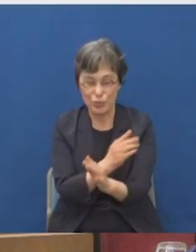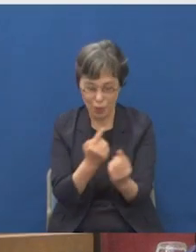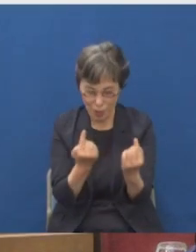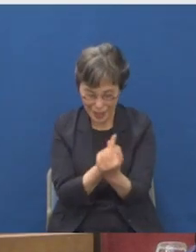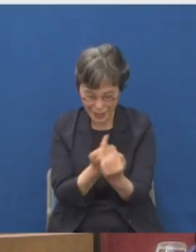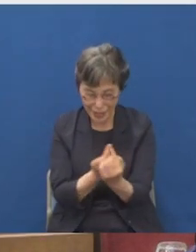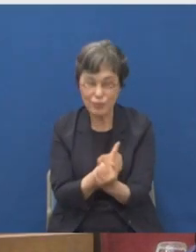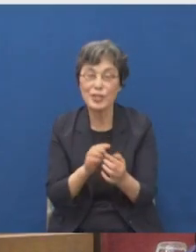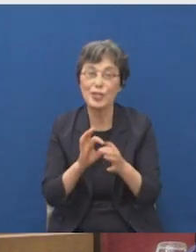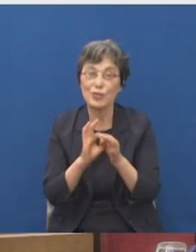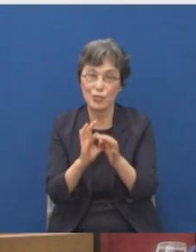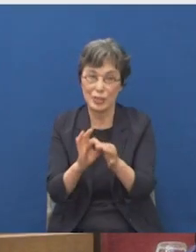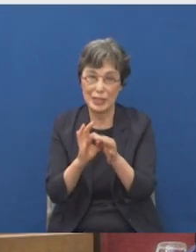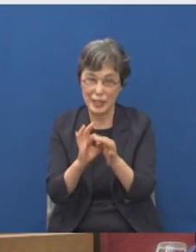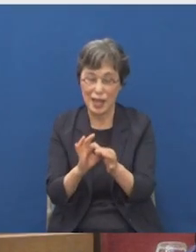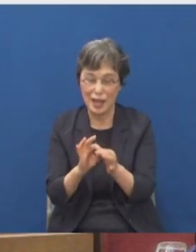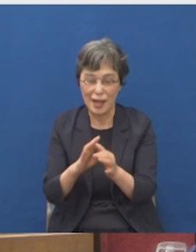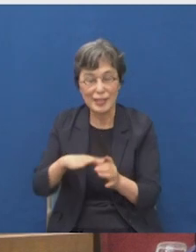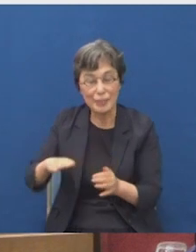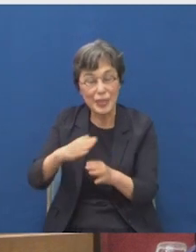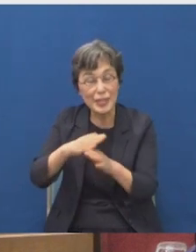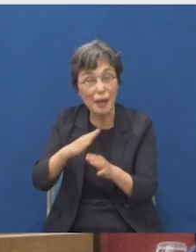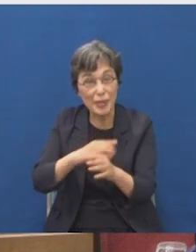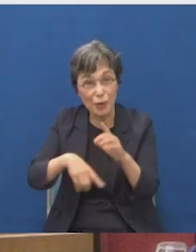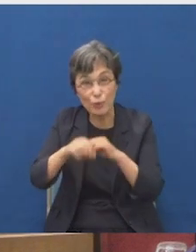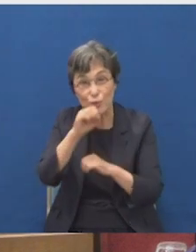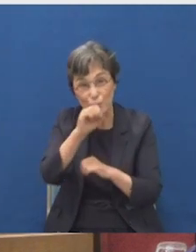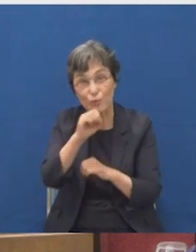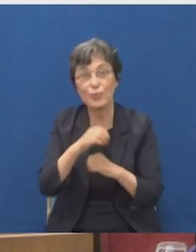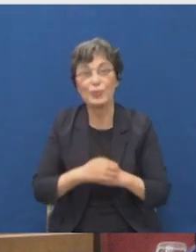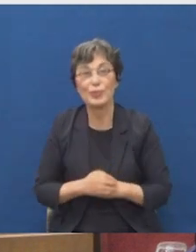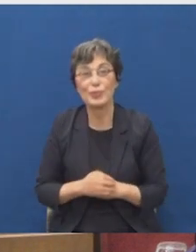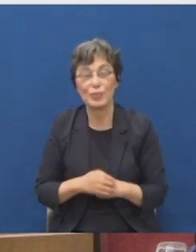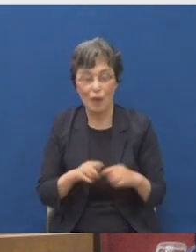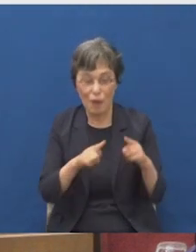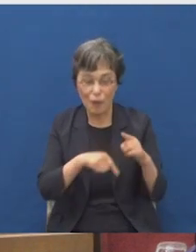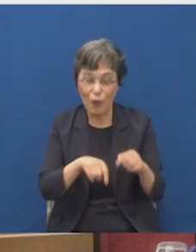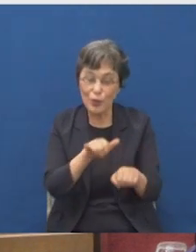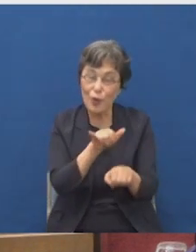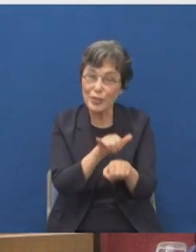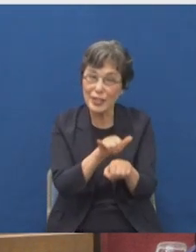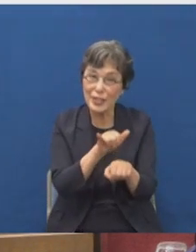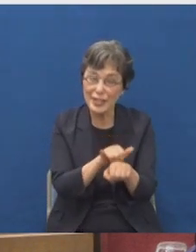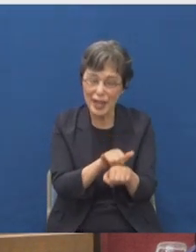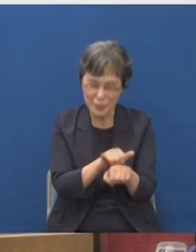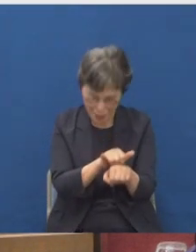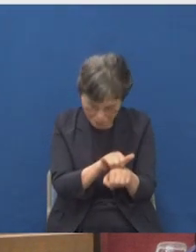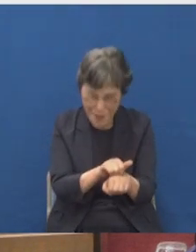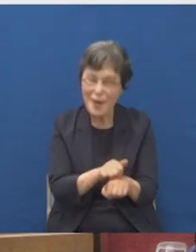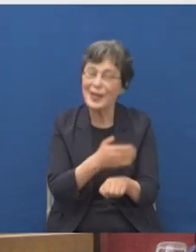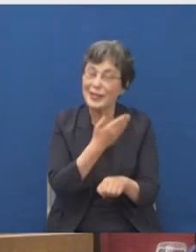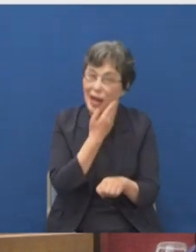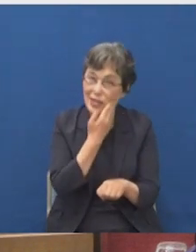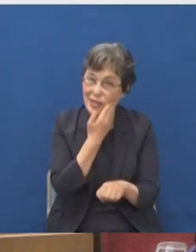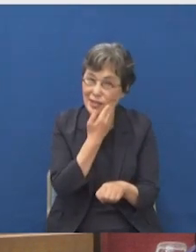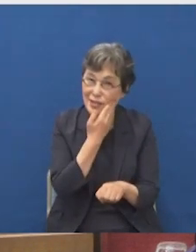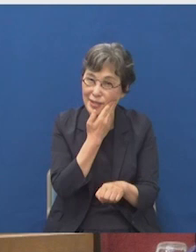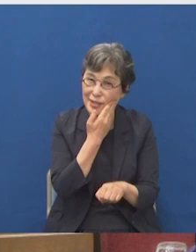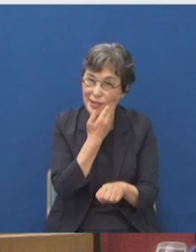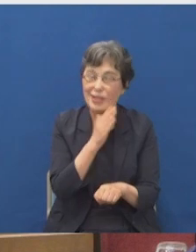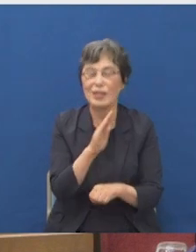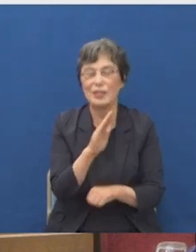でございます。市民サービスのさらなる充実に、公共人材の存在は必要不可欠にもかかわ